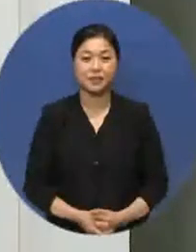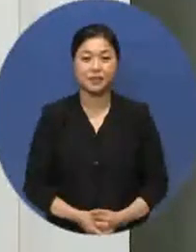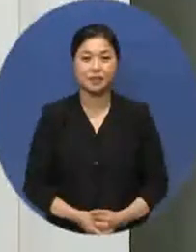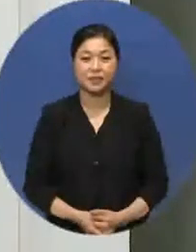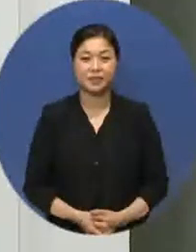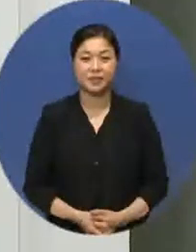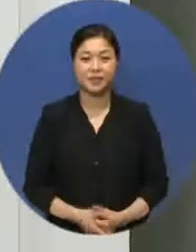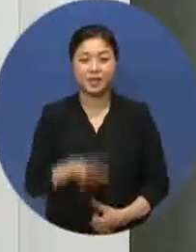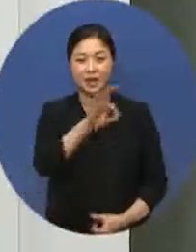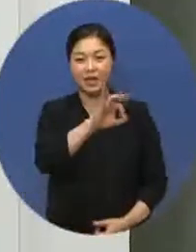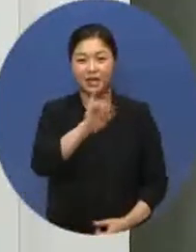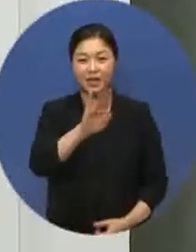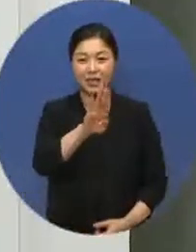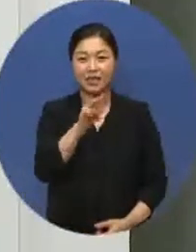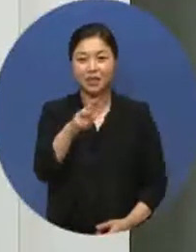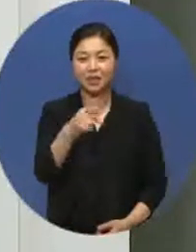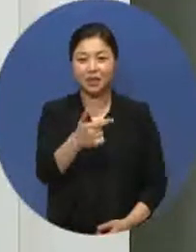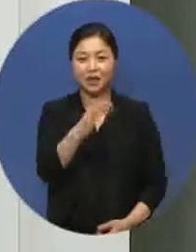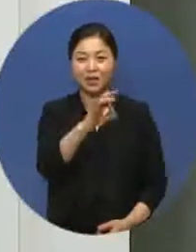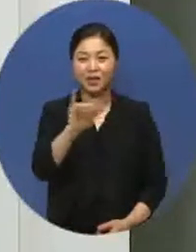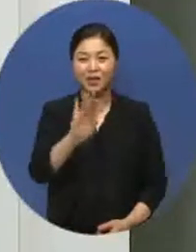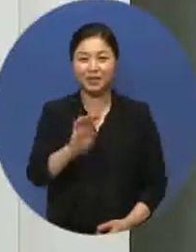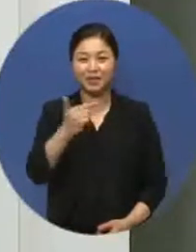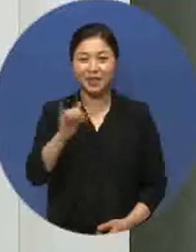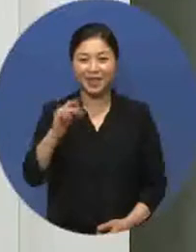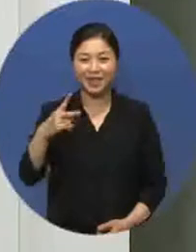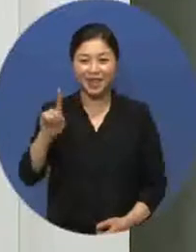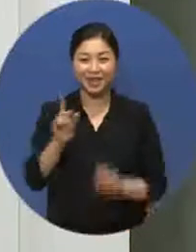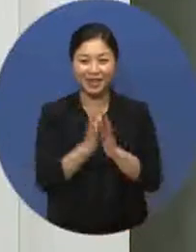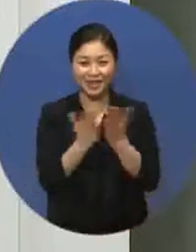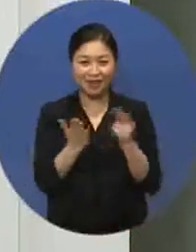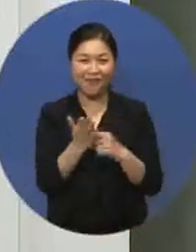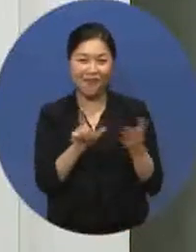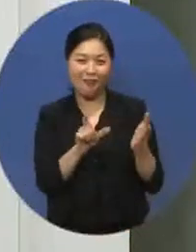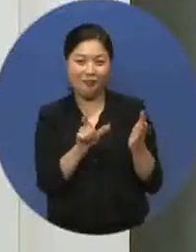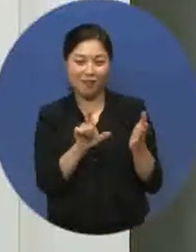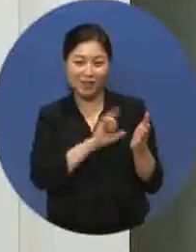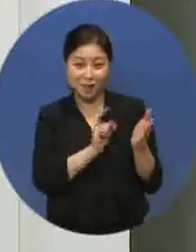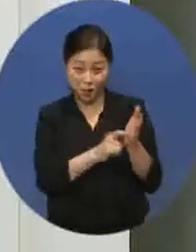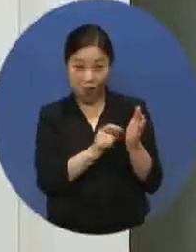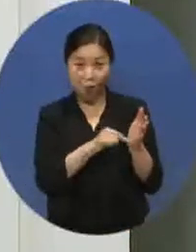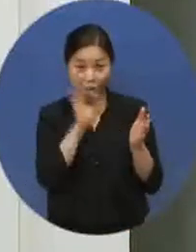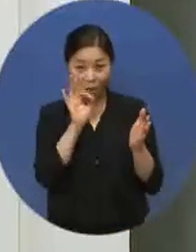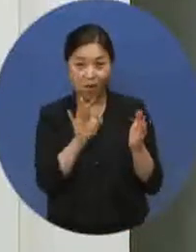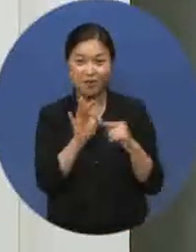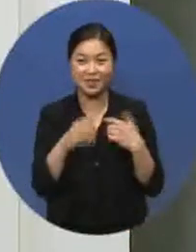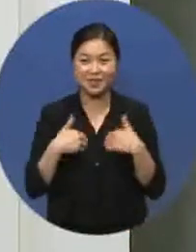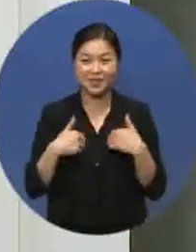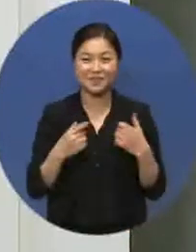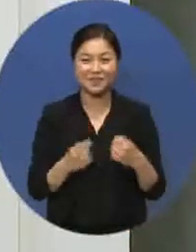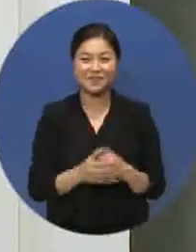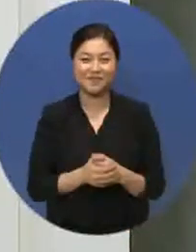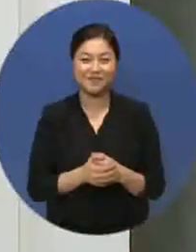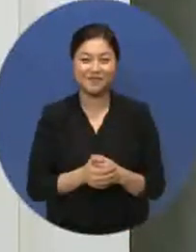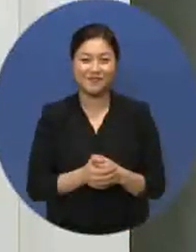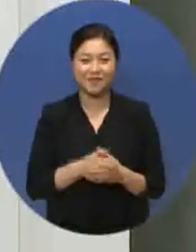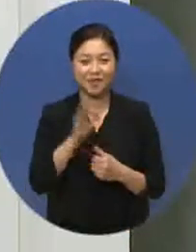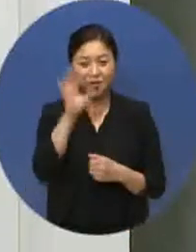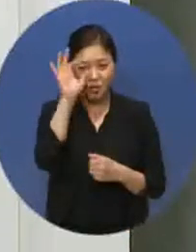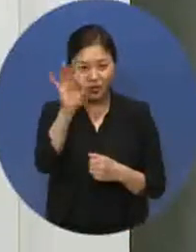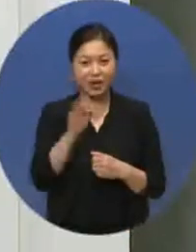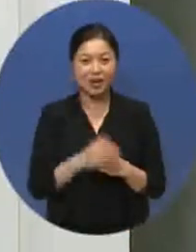이변입니다. 아주 타이틀도 네. 재밌어요. 네. 그 책의 서두부터